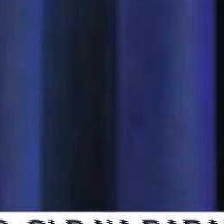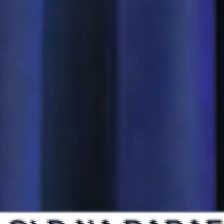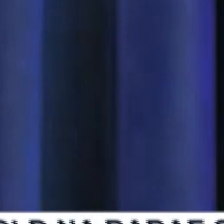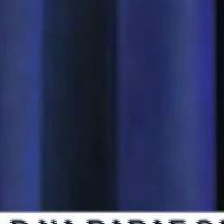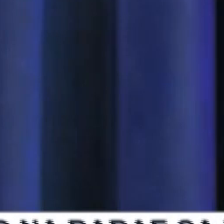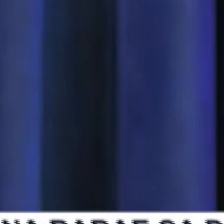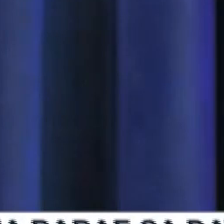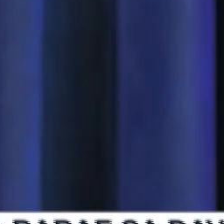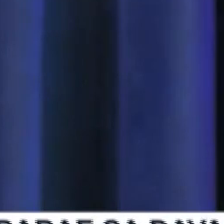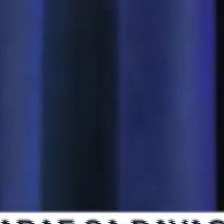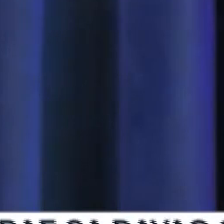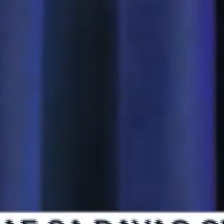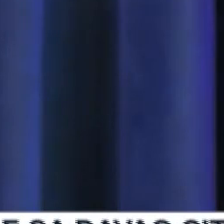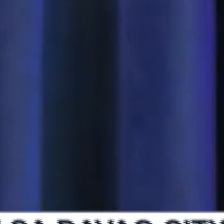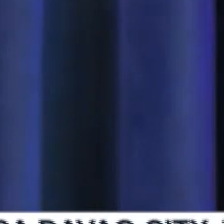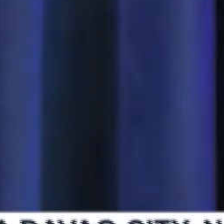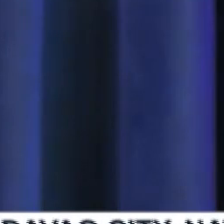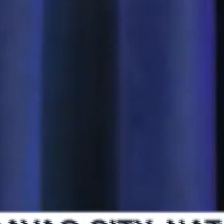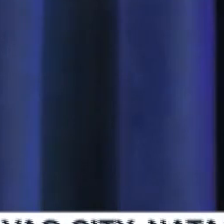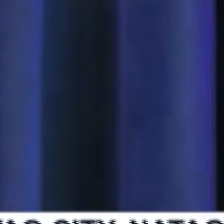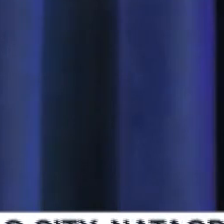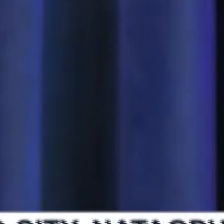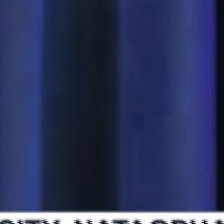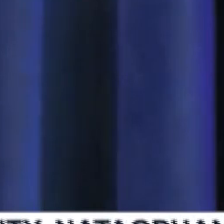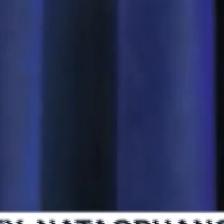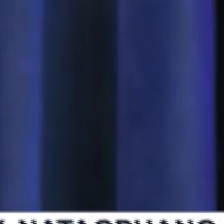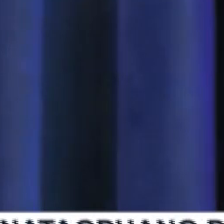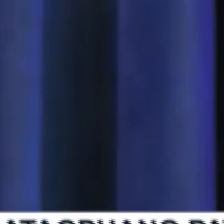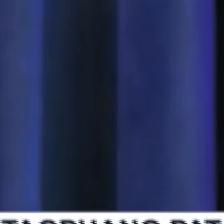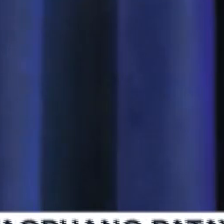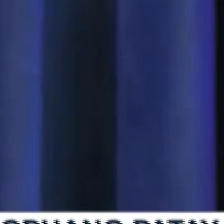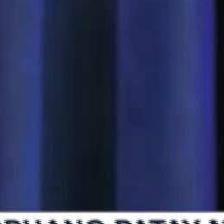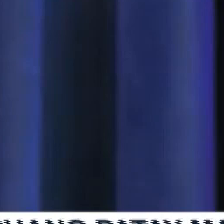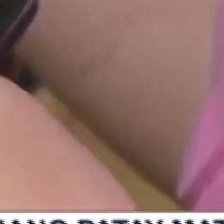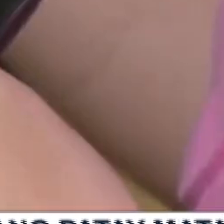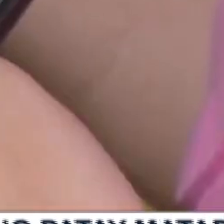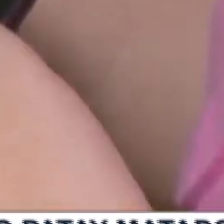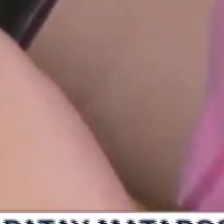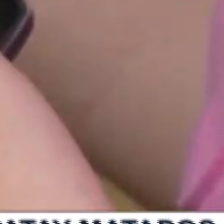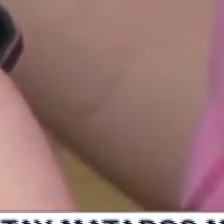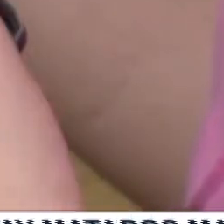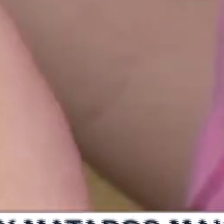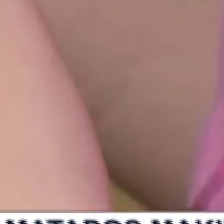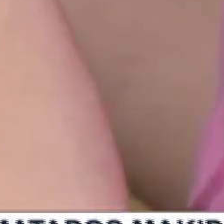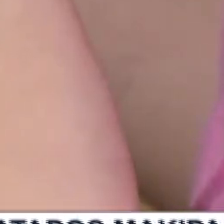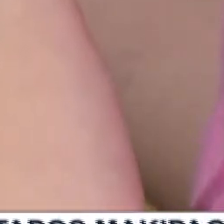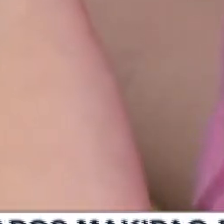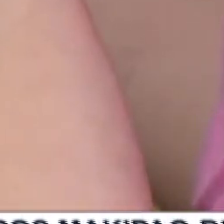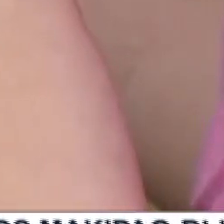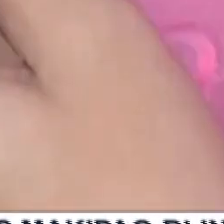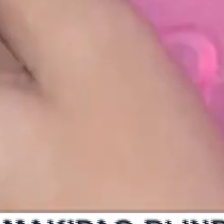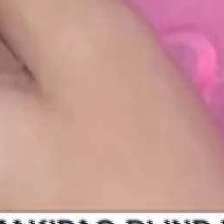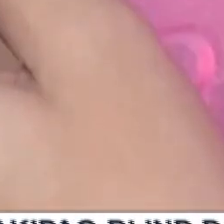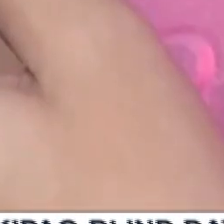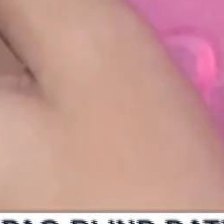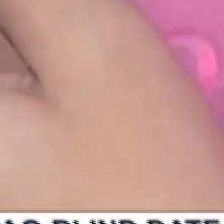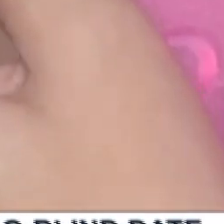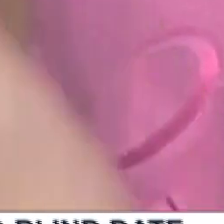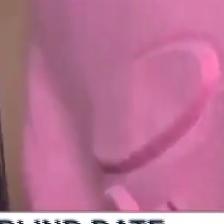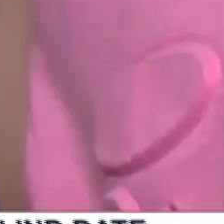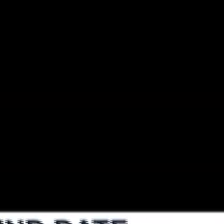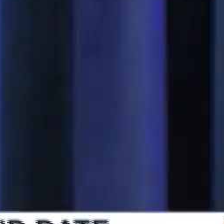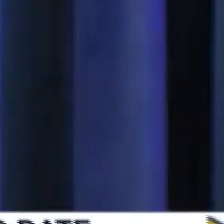So they are willing to help. May hakbang din ang gobyerno ayon sa kalihim sa iba pang scam na natatanggap ng publiko sa kanilang mga social